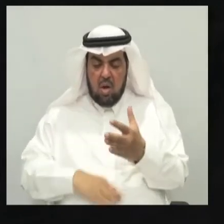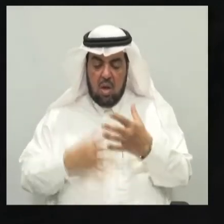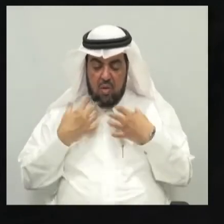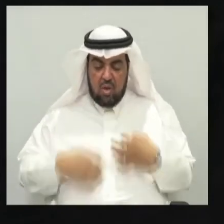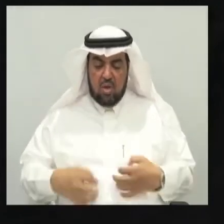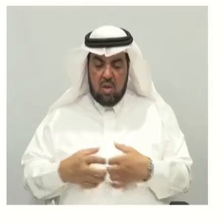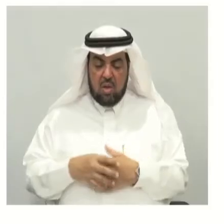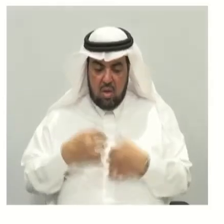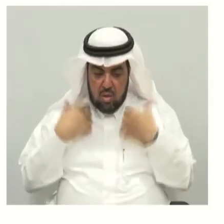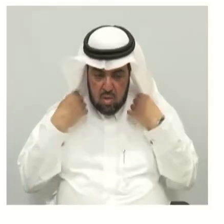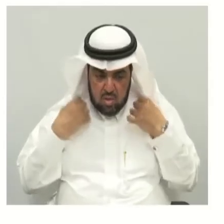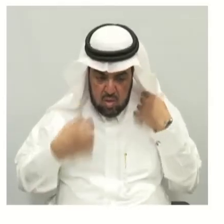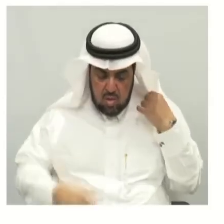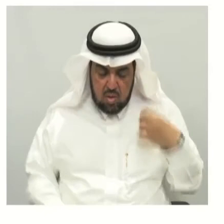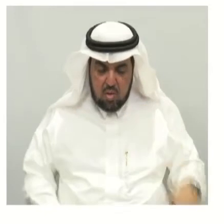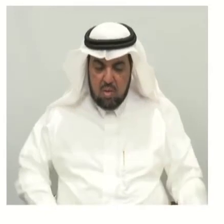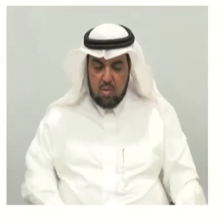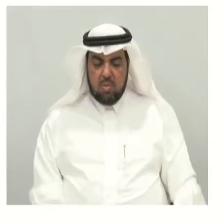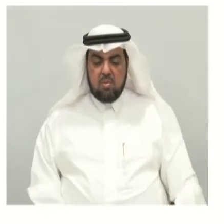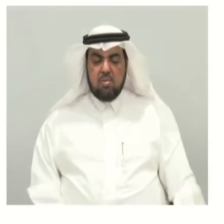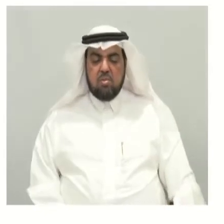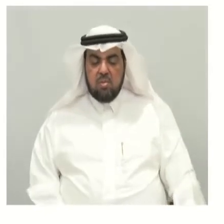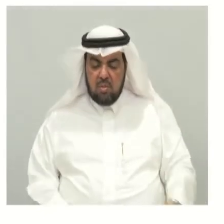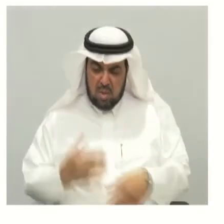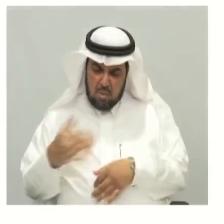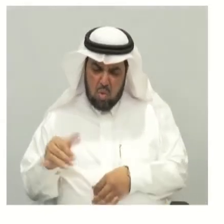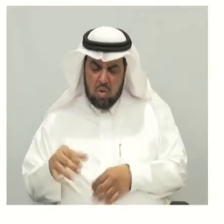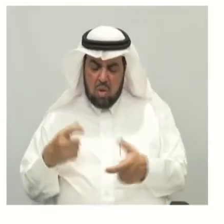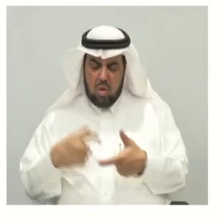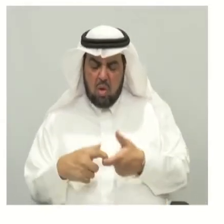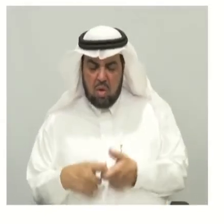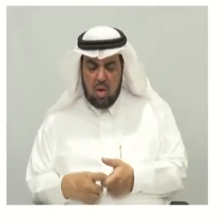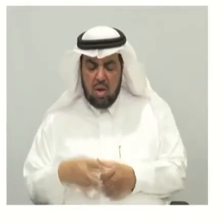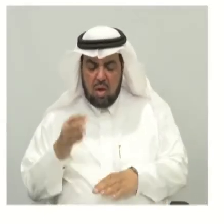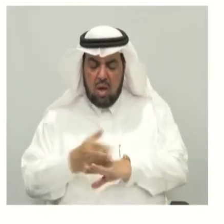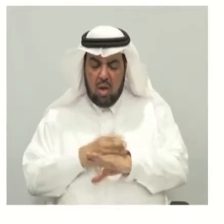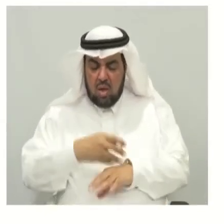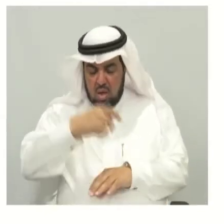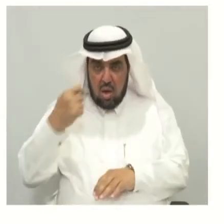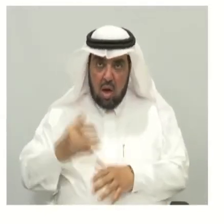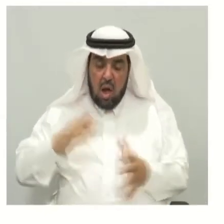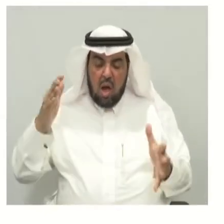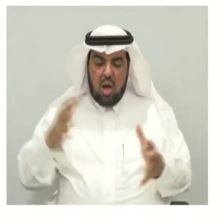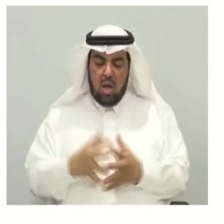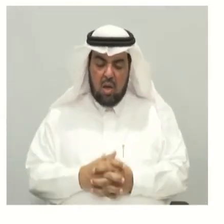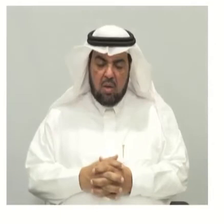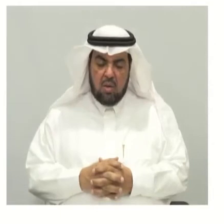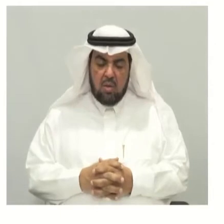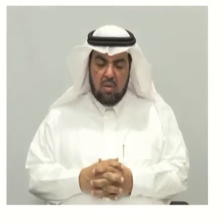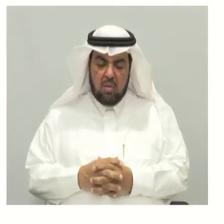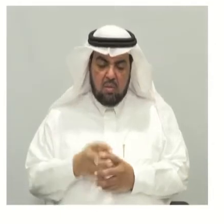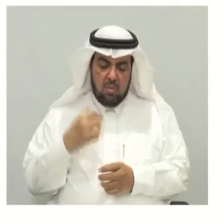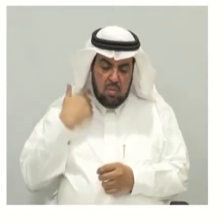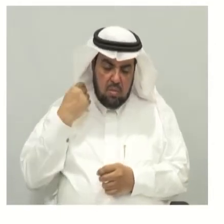لأجسادنا. إذا هي غير موصلة. هذه متوسط التوصيل عند درجات حرارة ماذا؟ عالية.